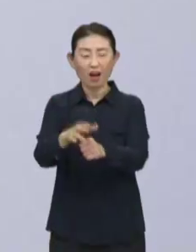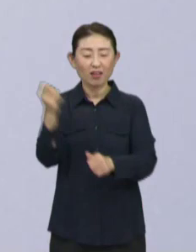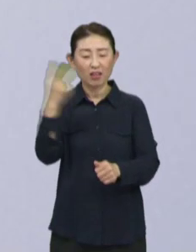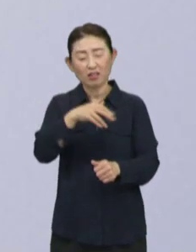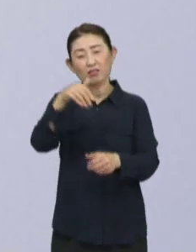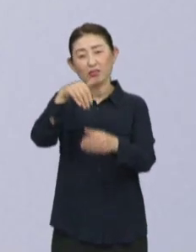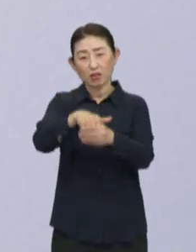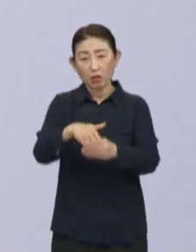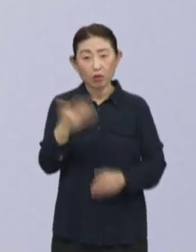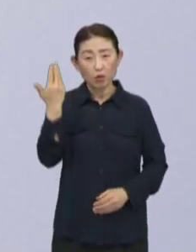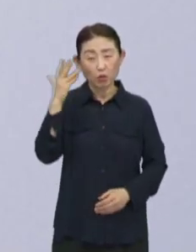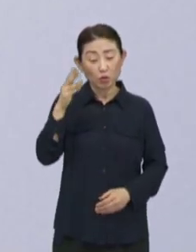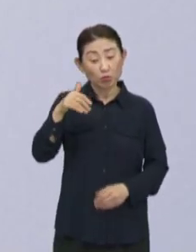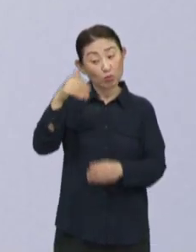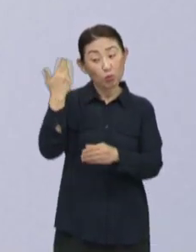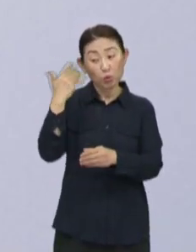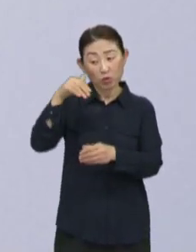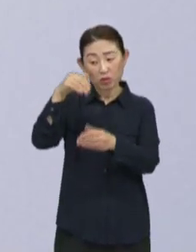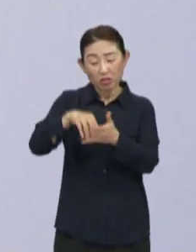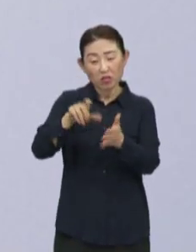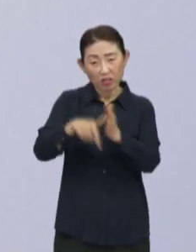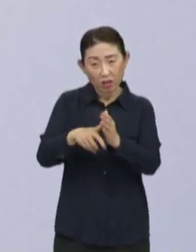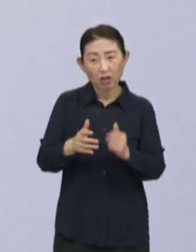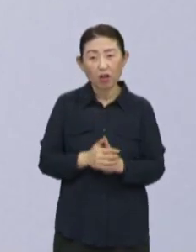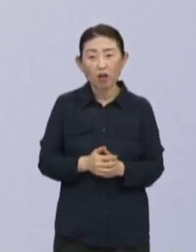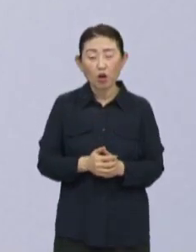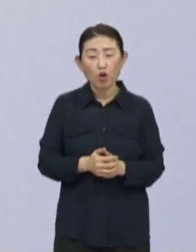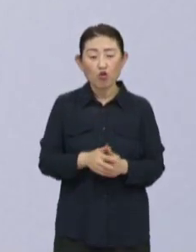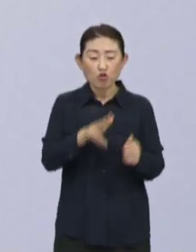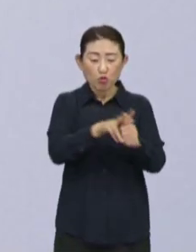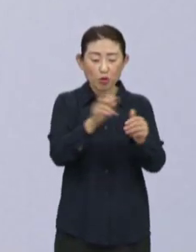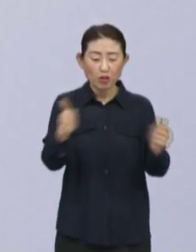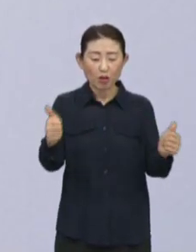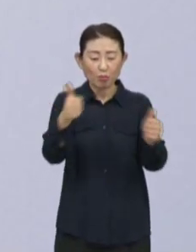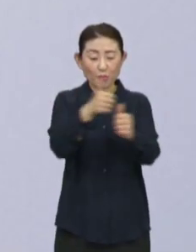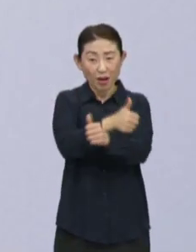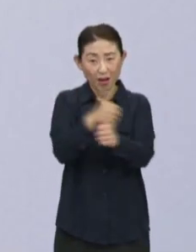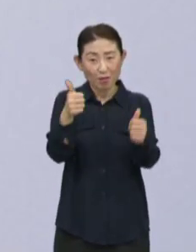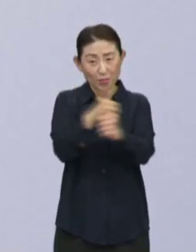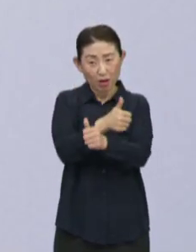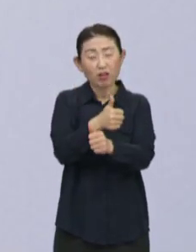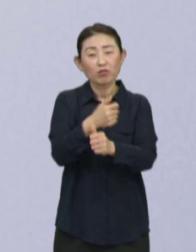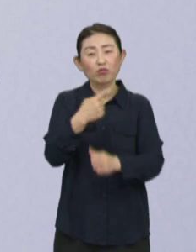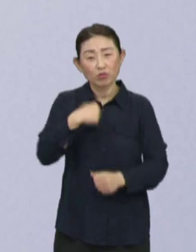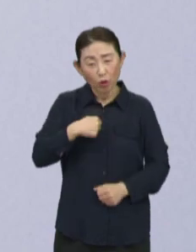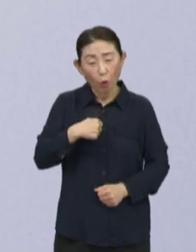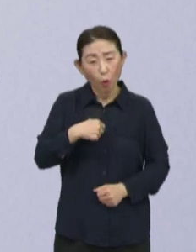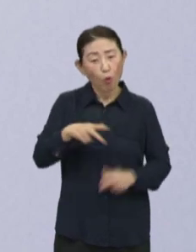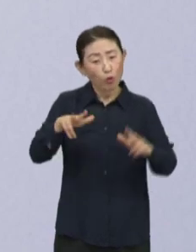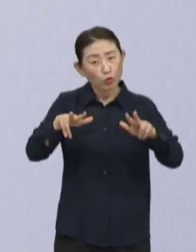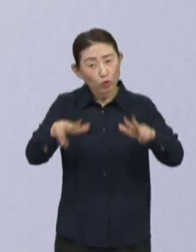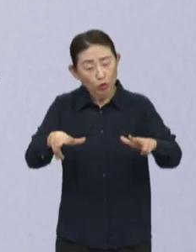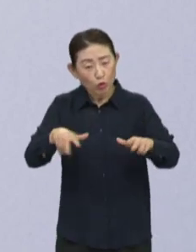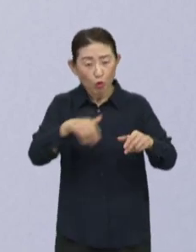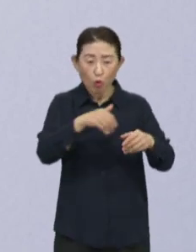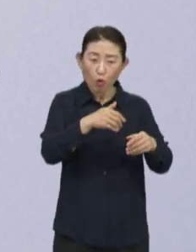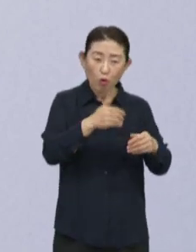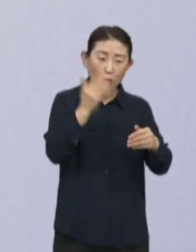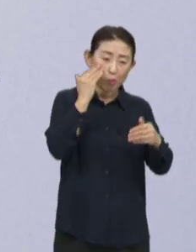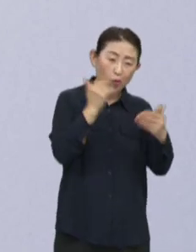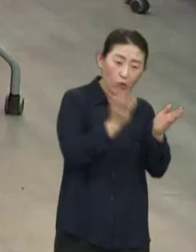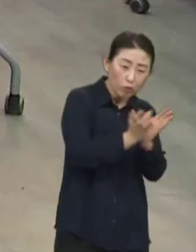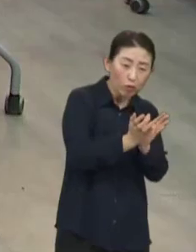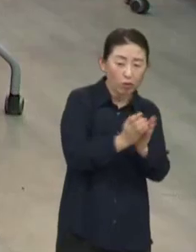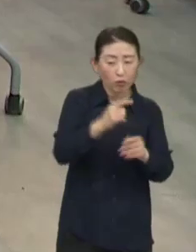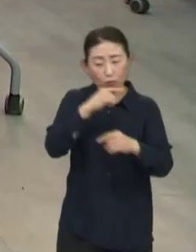데다 최근 선거에서 진보와 보수 후보가 번갈아 당선됐을 만큼 지역 정치 지형이 복잡해졌기